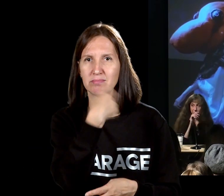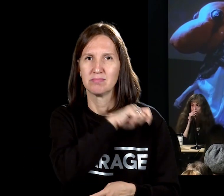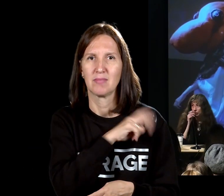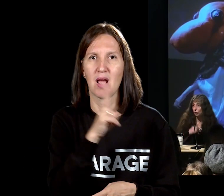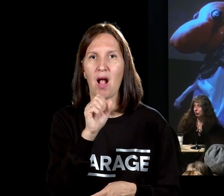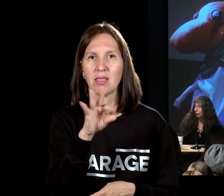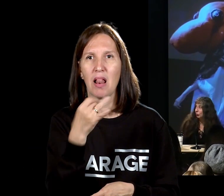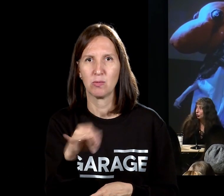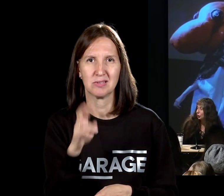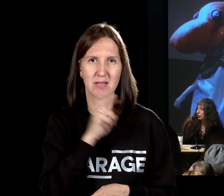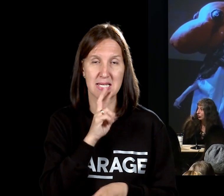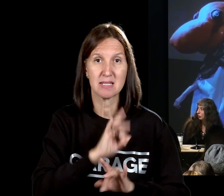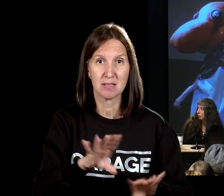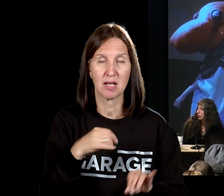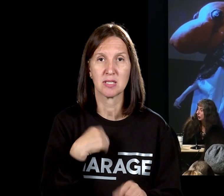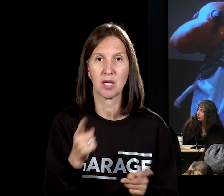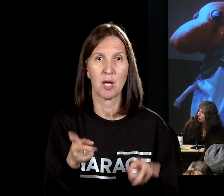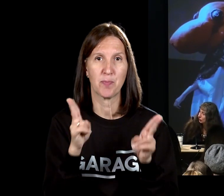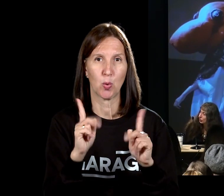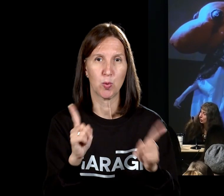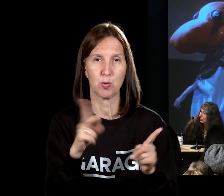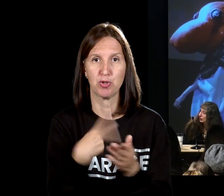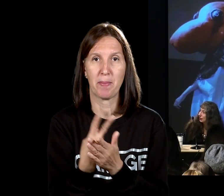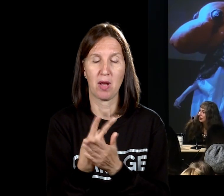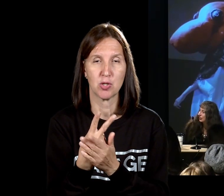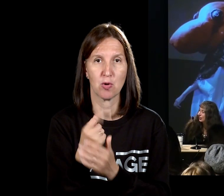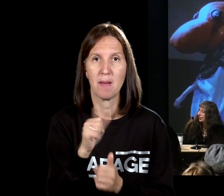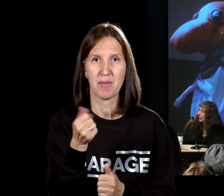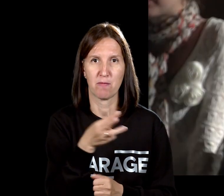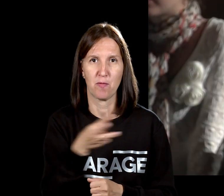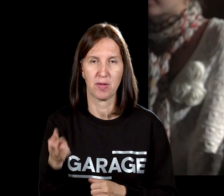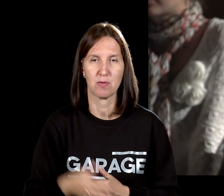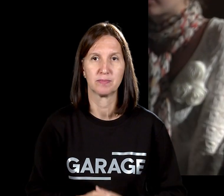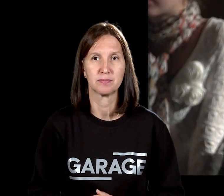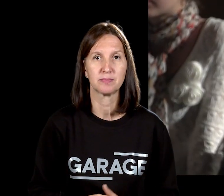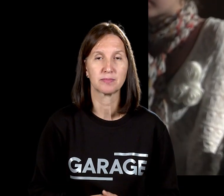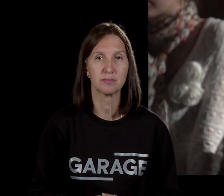мы сейчас посмотрим, наверное, кусочек. Первое видео покажите, пожалуйста.